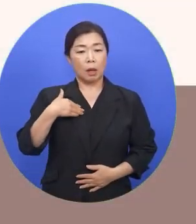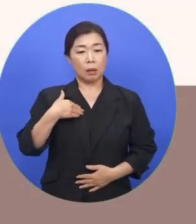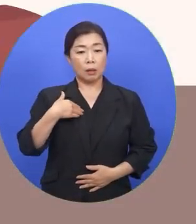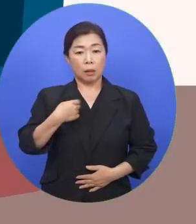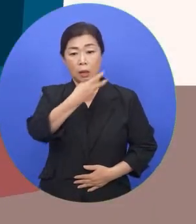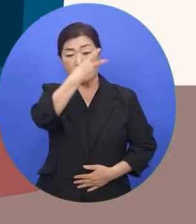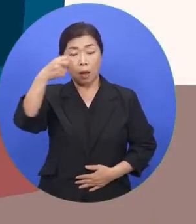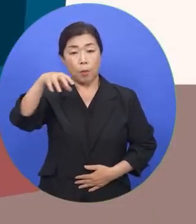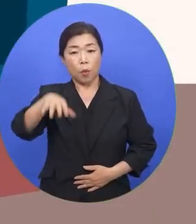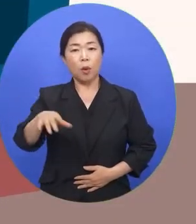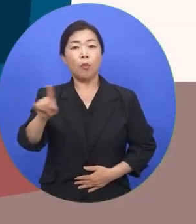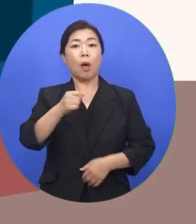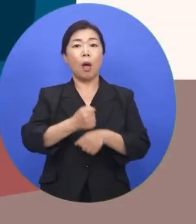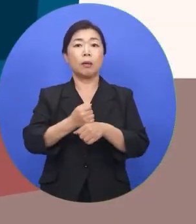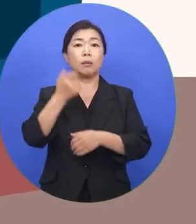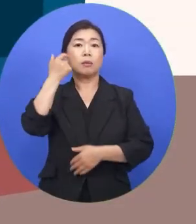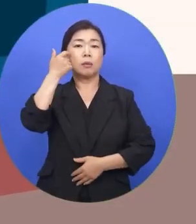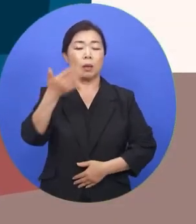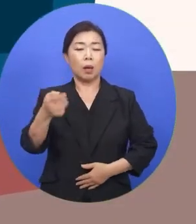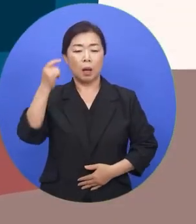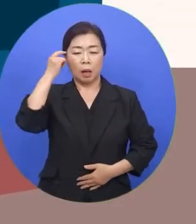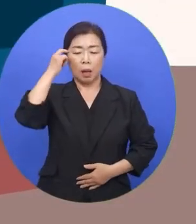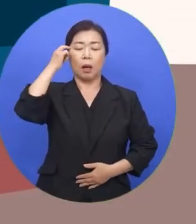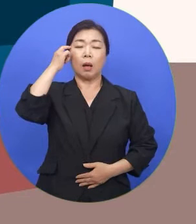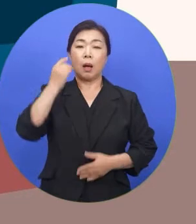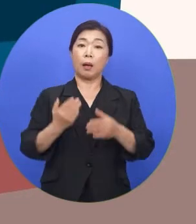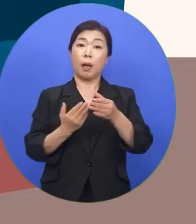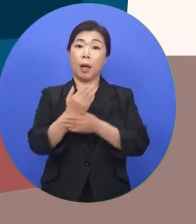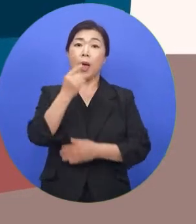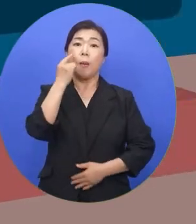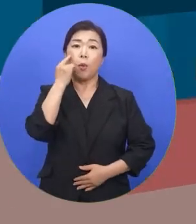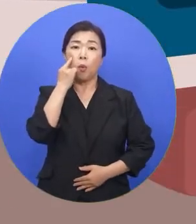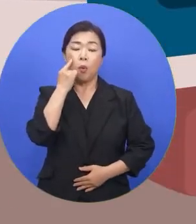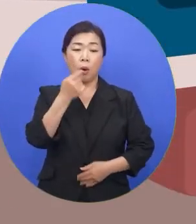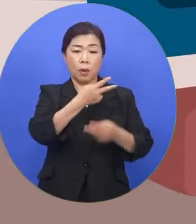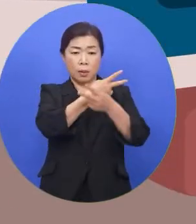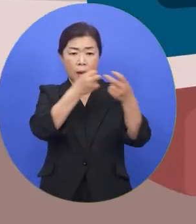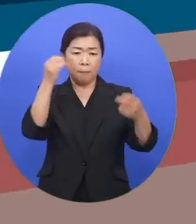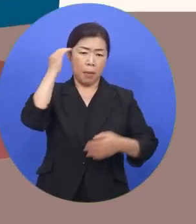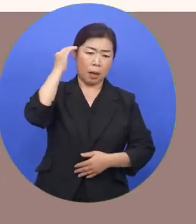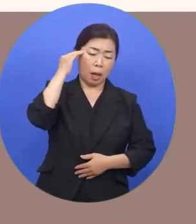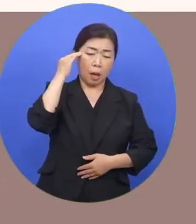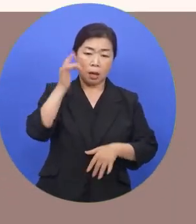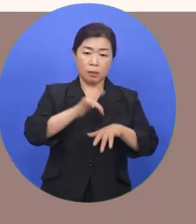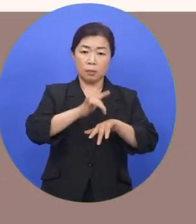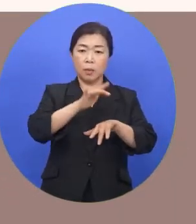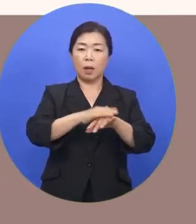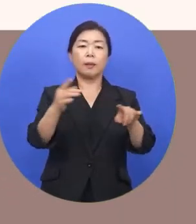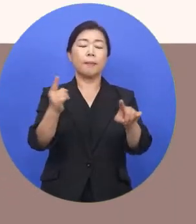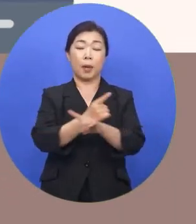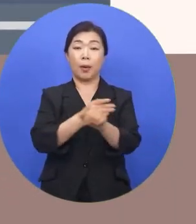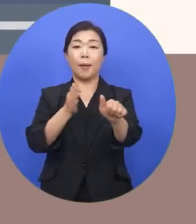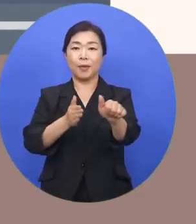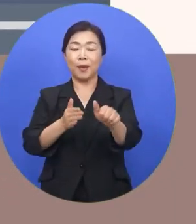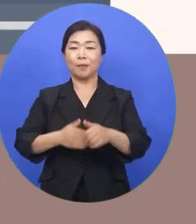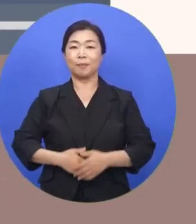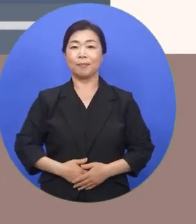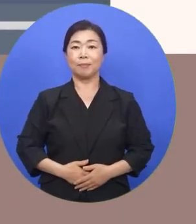나는 잠자리에서 무엇을 하는지 떠올려보고 잠에 방해되는 습관부터